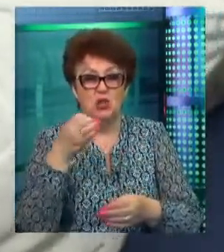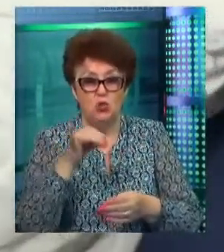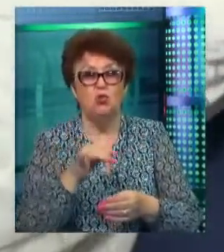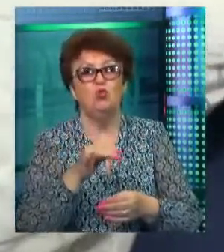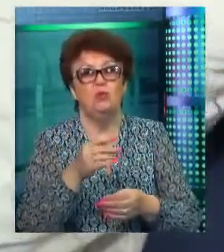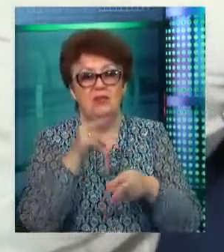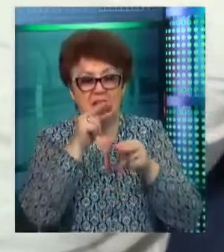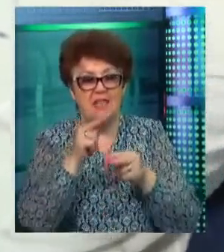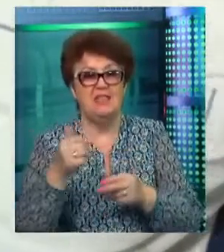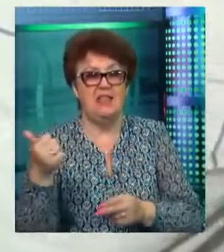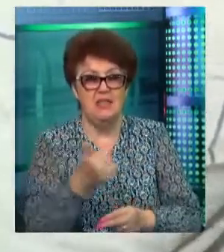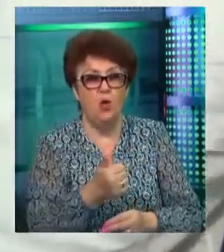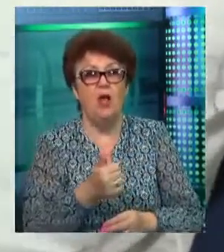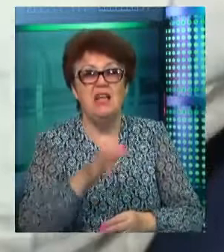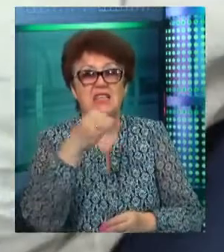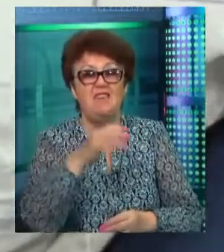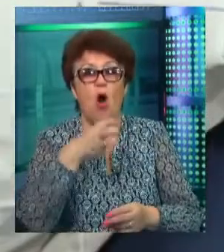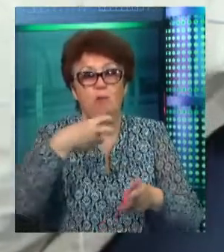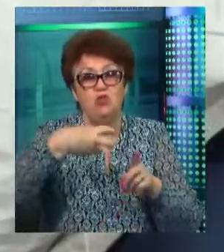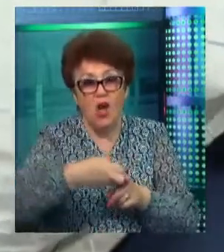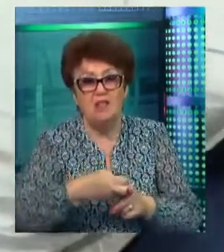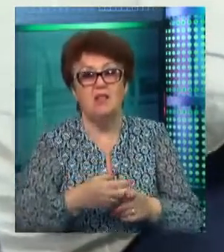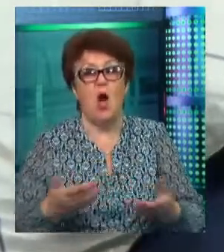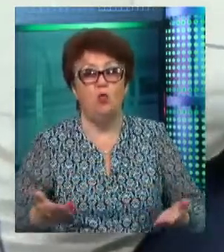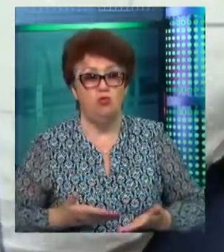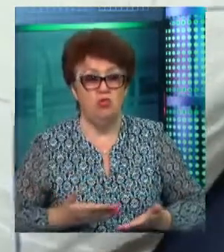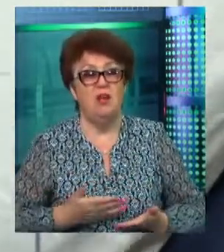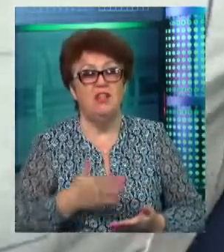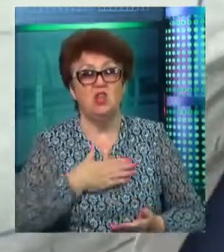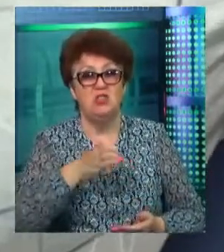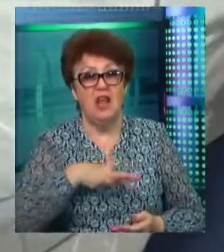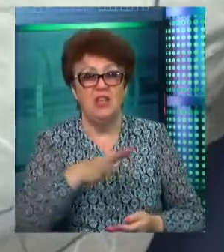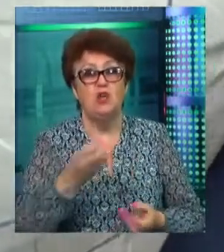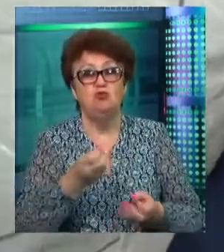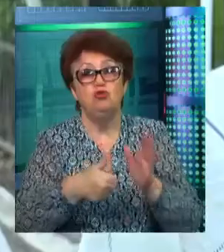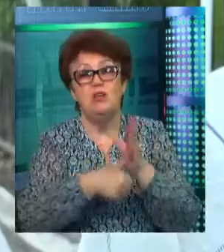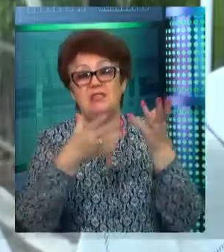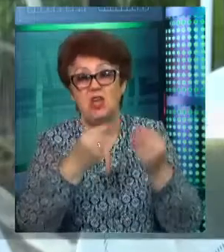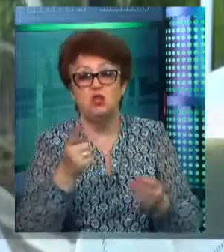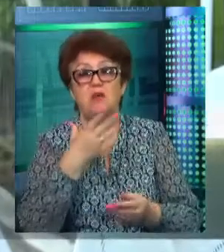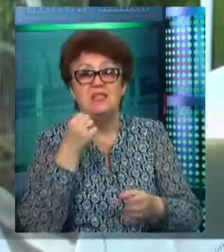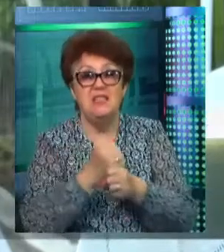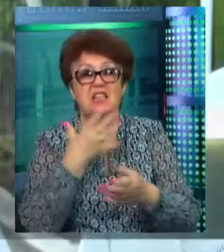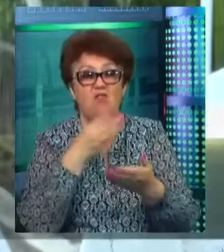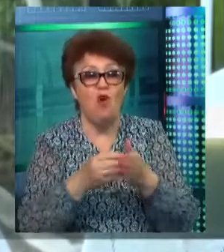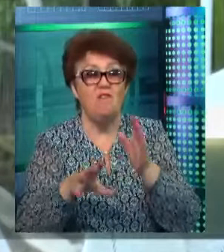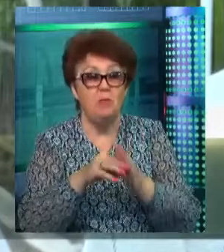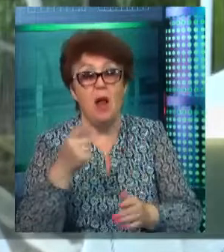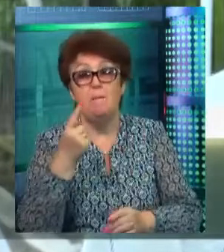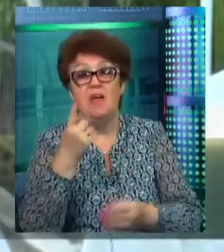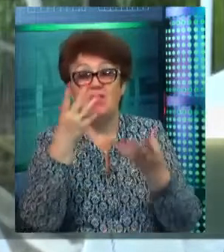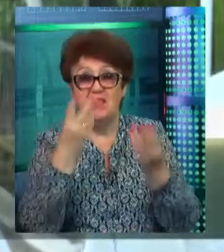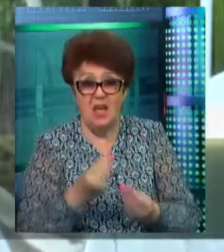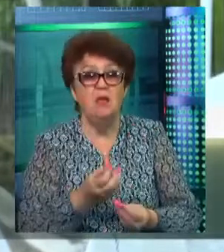неделю фифа подсчетам а у жителей нашей страны будут еще шесть дней чтобы сделать свой выбор первый день достаточно